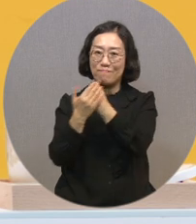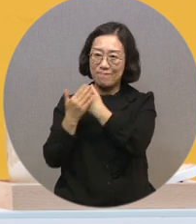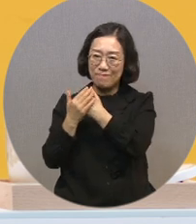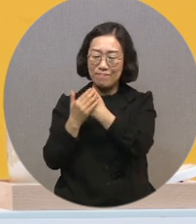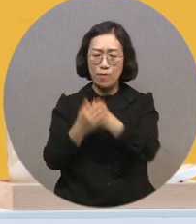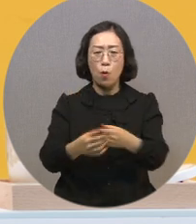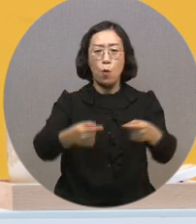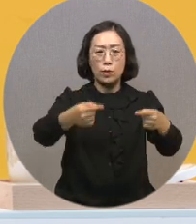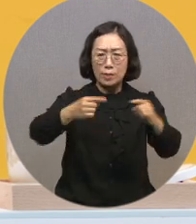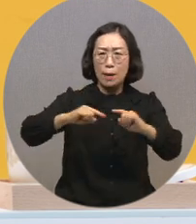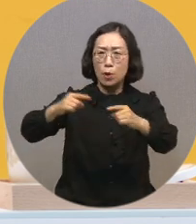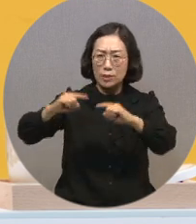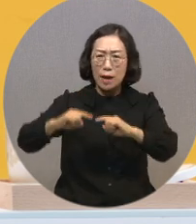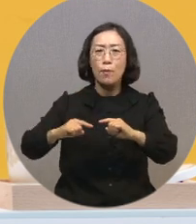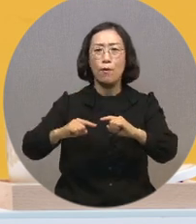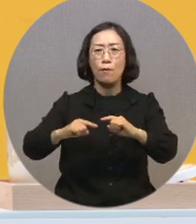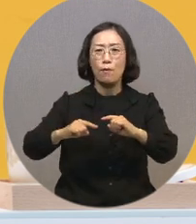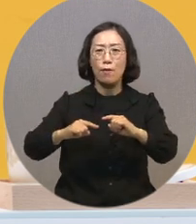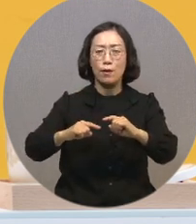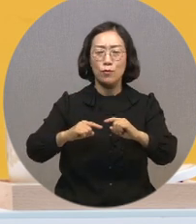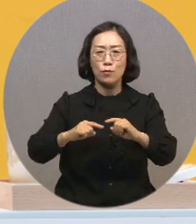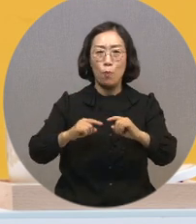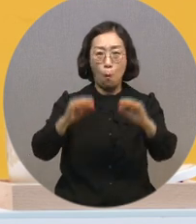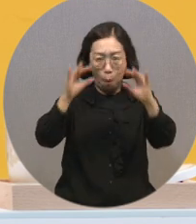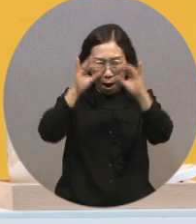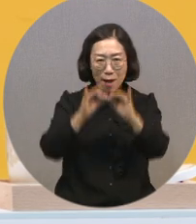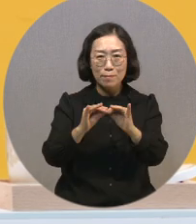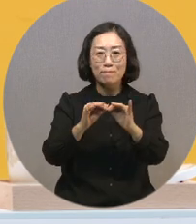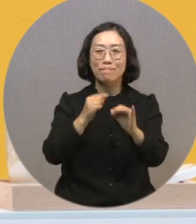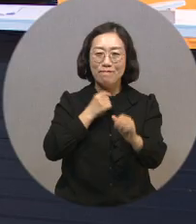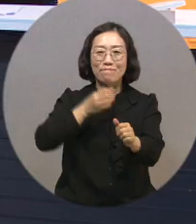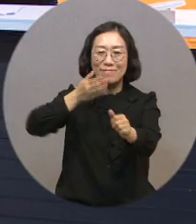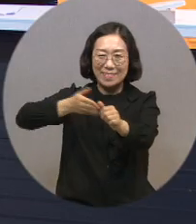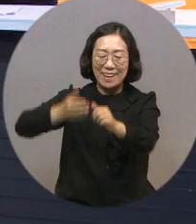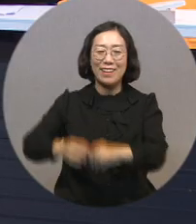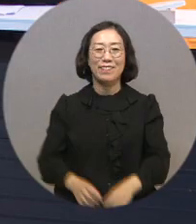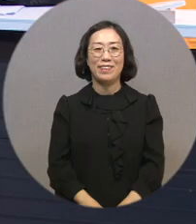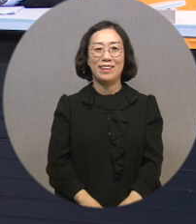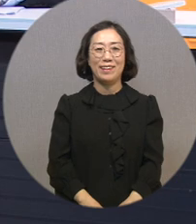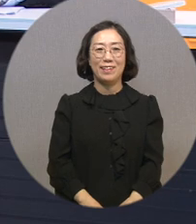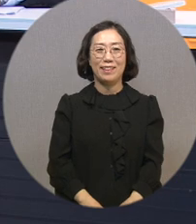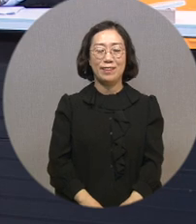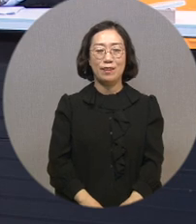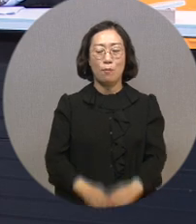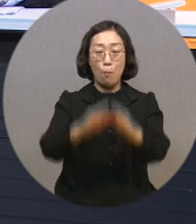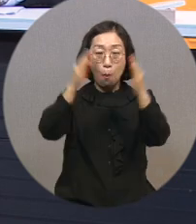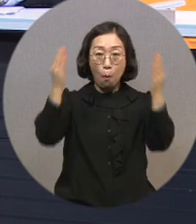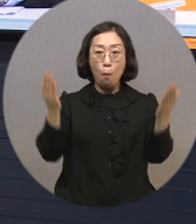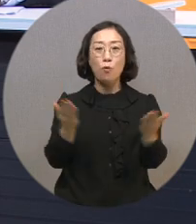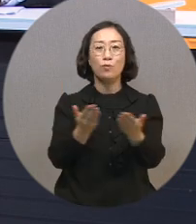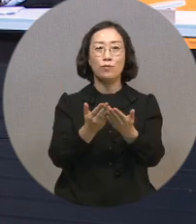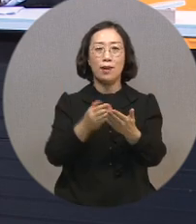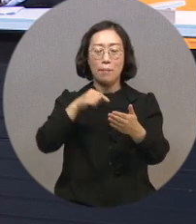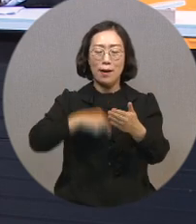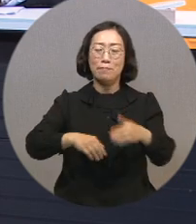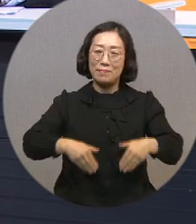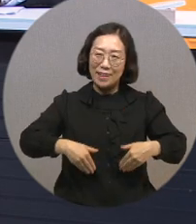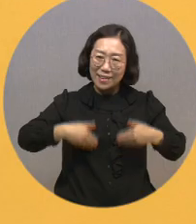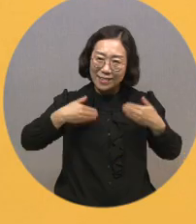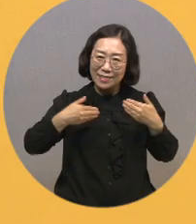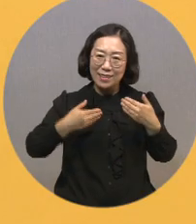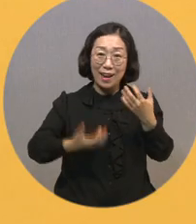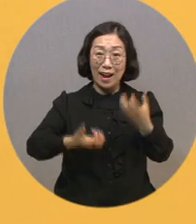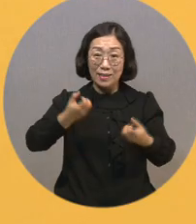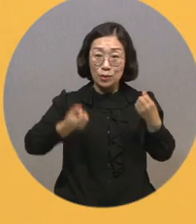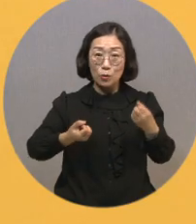함께 꼭 좀 동참을 해서 같이 갔으면 하는 바람입니다. 네. 모두가 정말 따뜻한 마음을 갖고